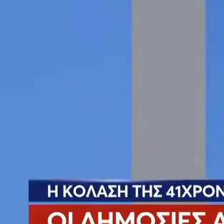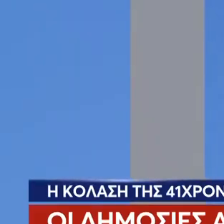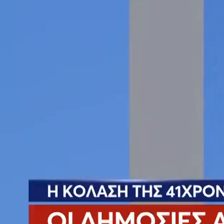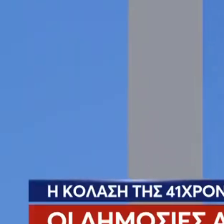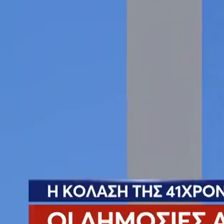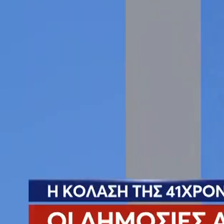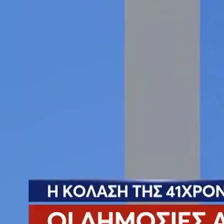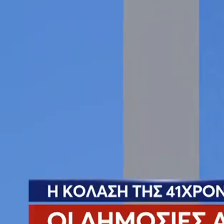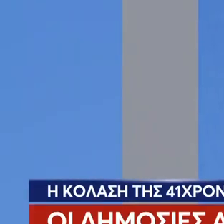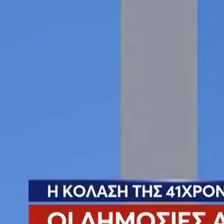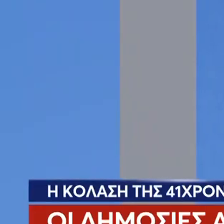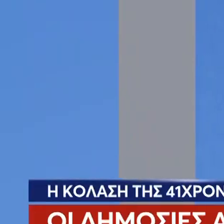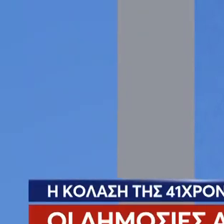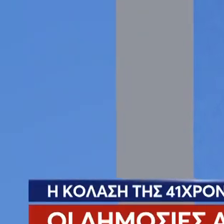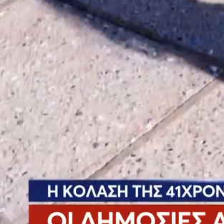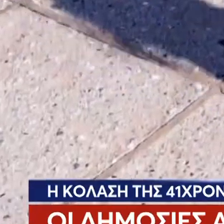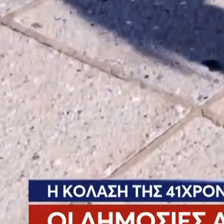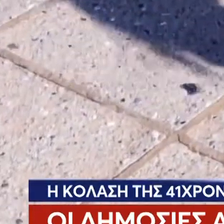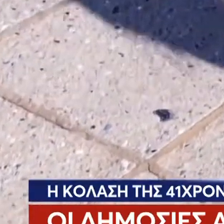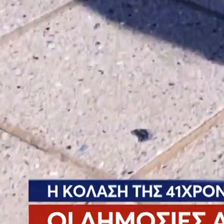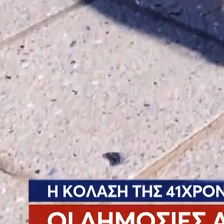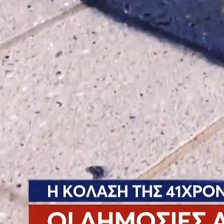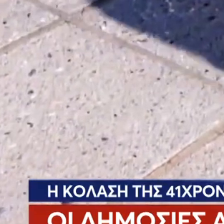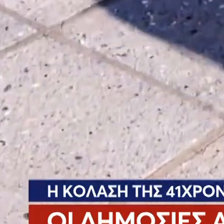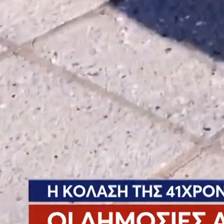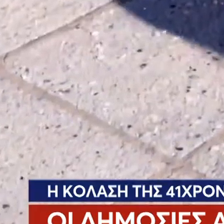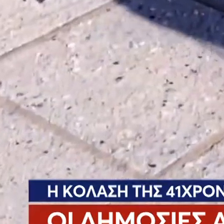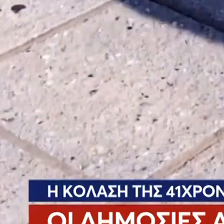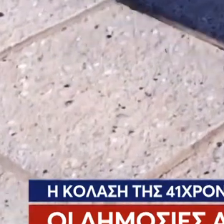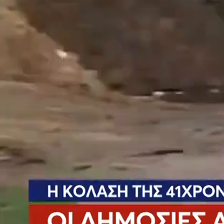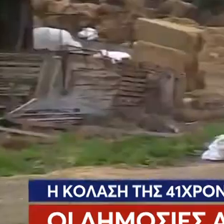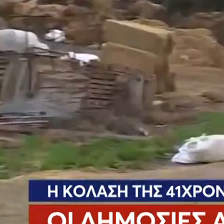Πίσω από τα γλυκόλογα σε κοινή θέα, η Γεωργία ανέβαινε το δικό της Γολγοθά.